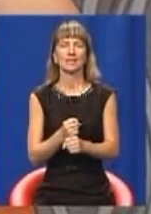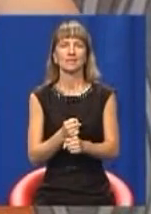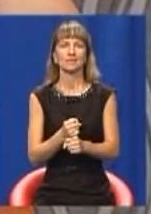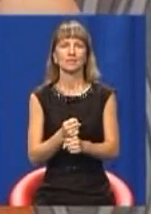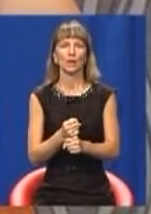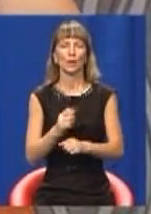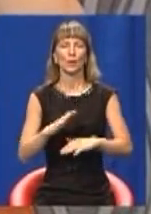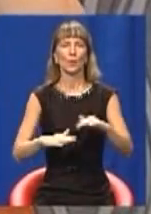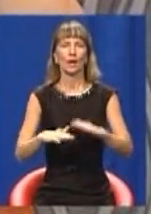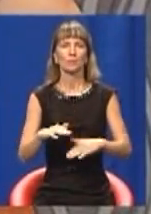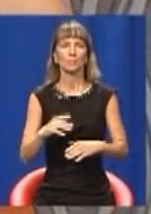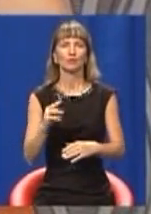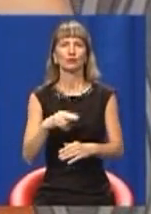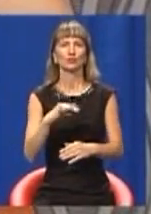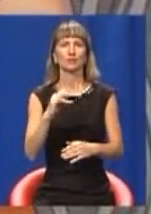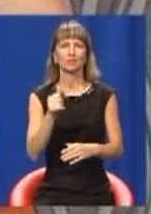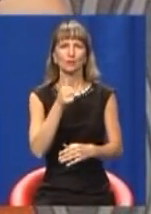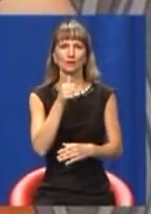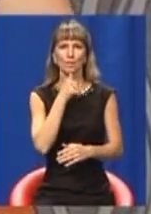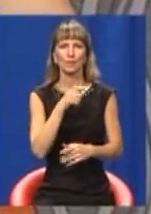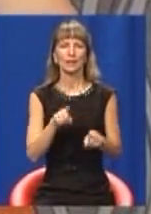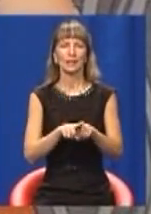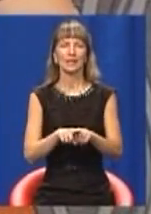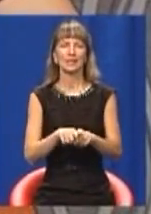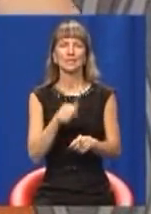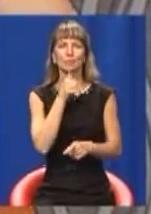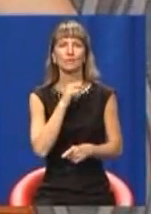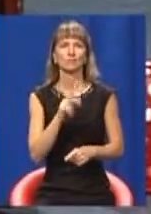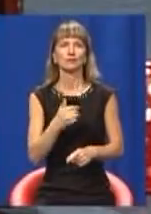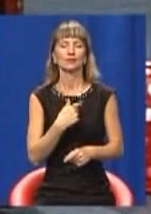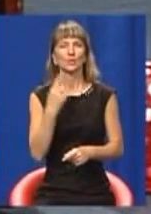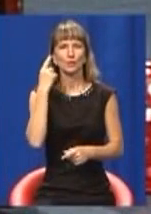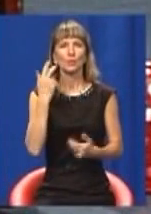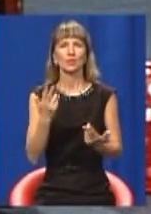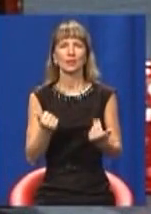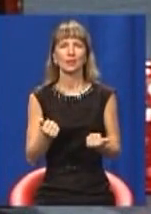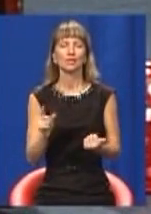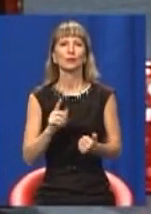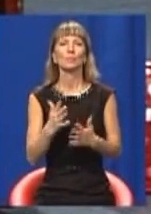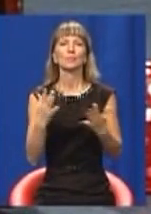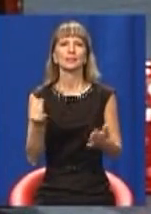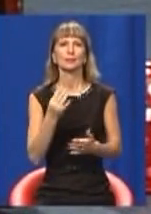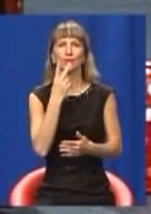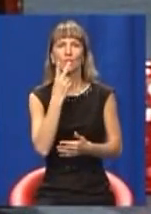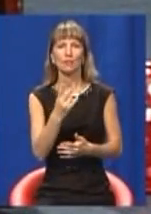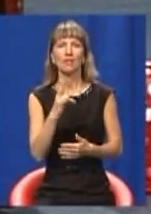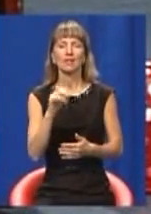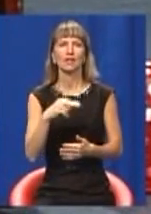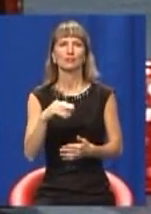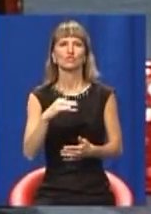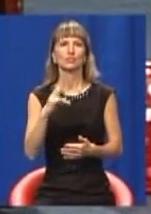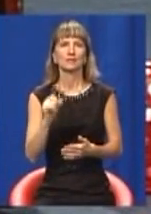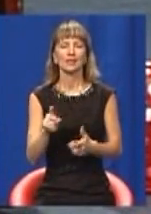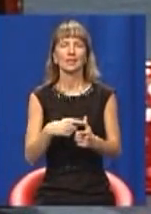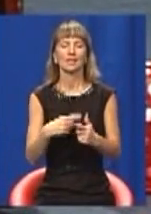штучного джина. Хотіла б спробувати такий, цей, скажи, як його експеримент? Думаю, да. Що більше цікаво, подивитися на джина чи те,